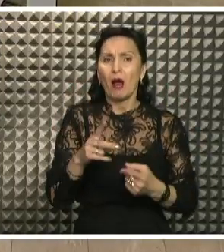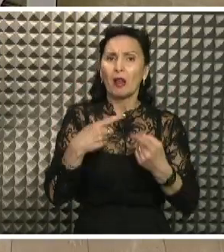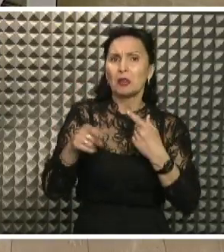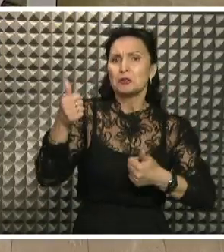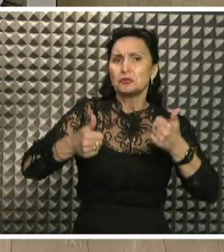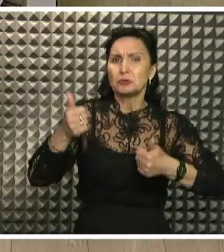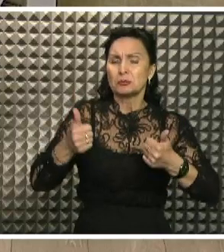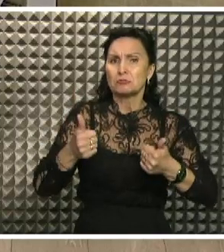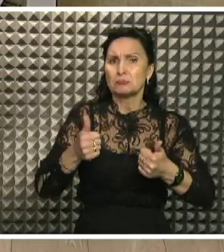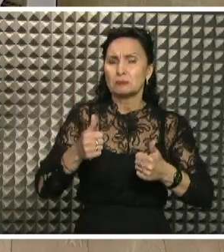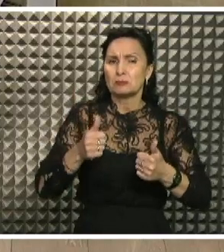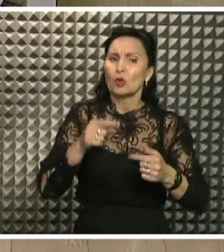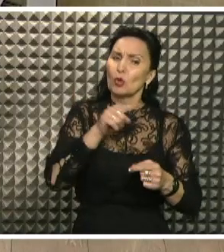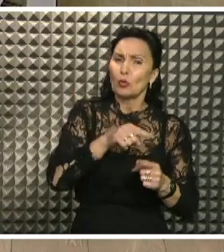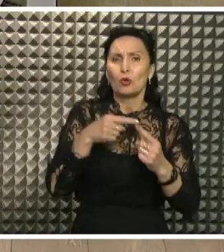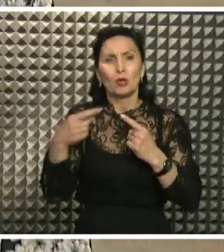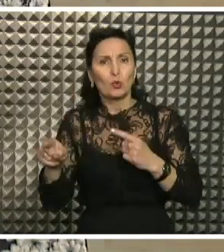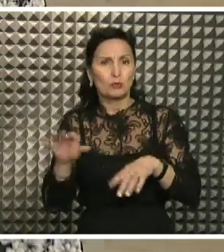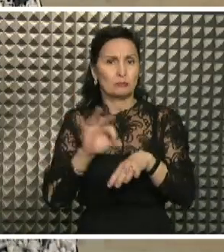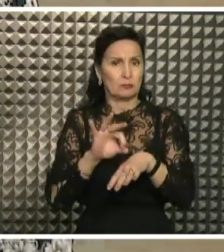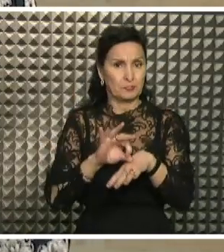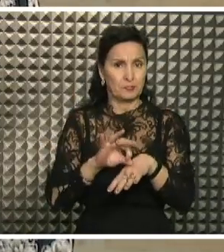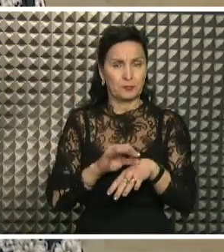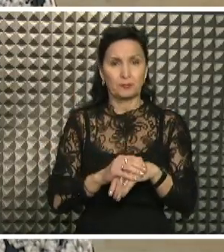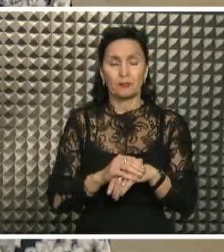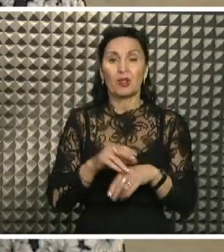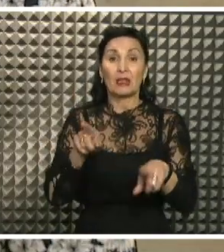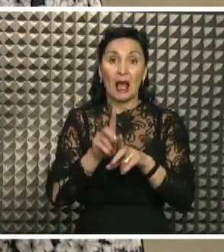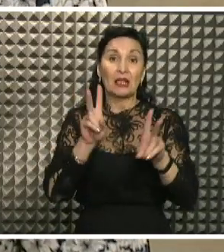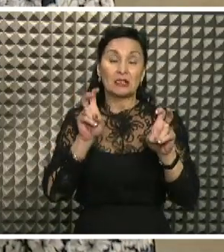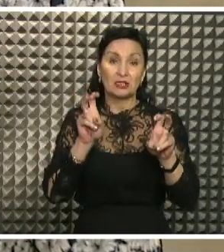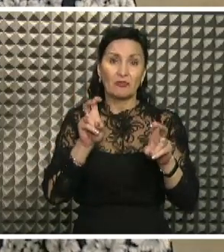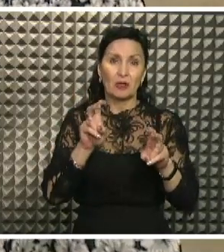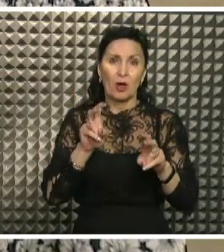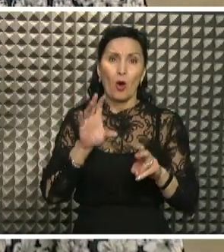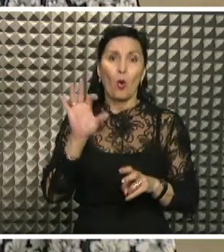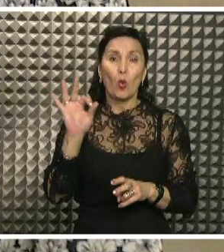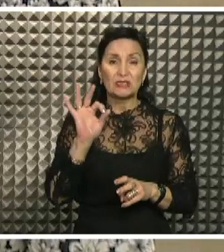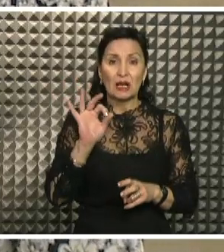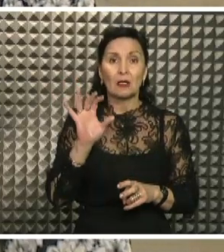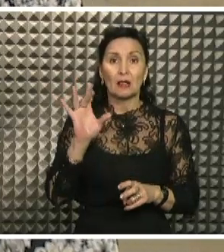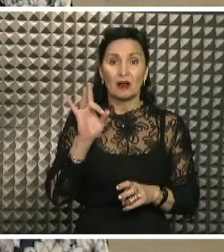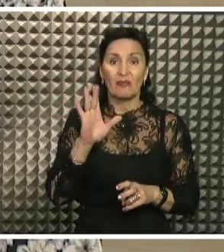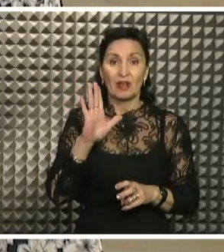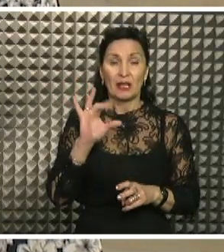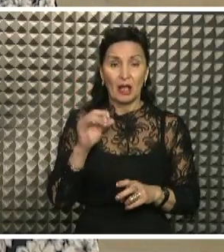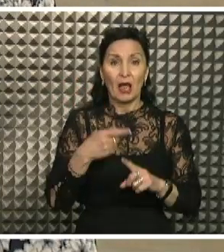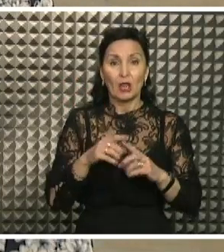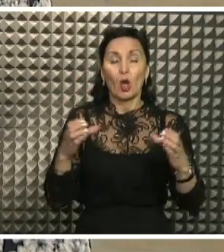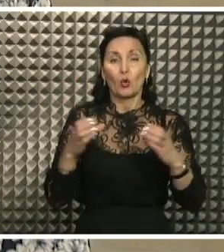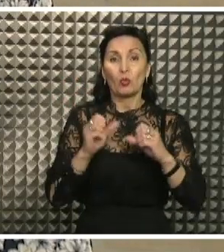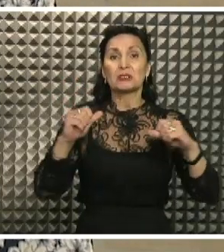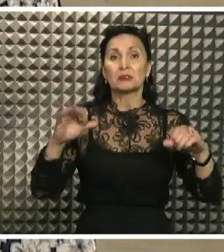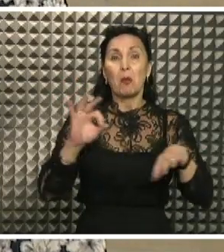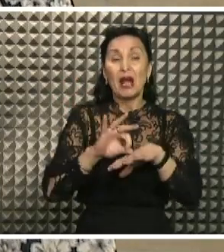по симптомам ту или иную разновидность? Ну, так называемые острые респираторные заболевания – это группа